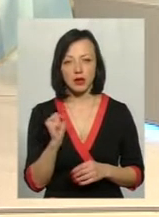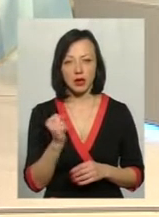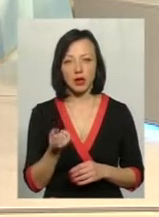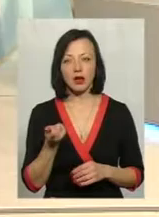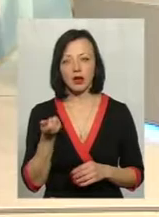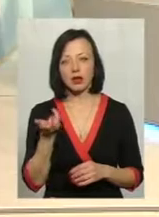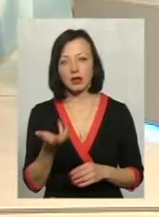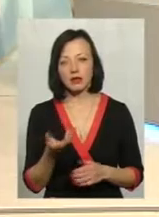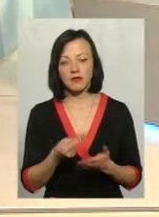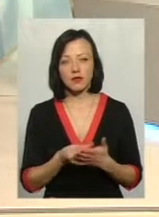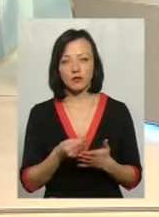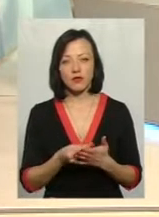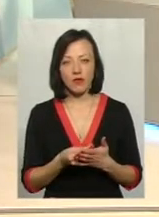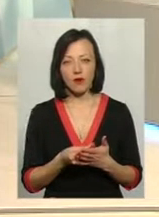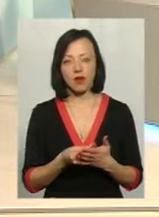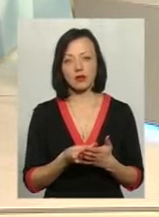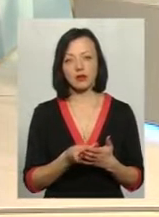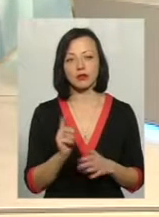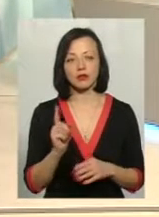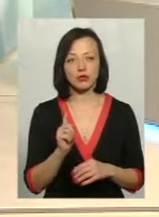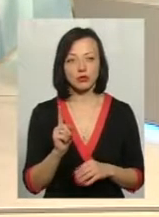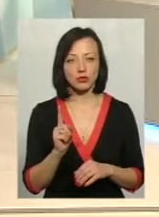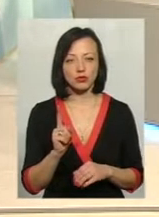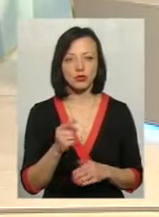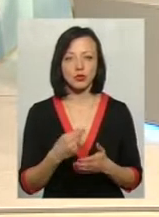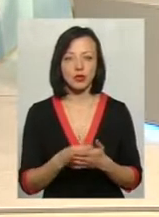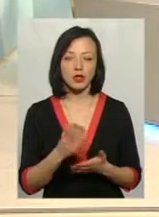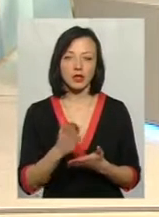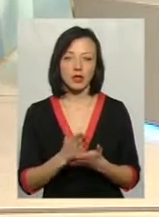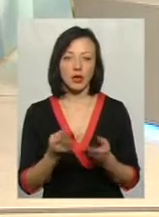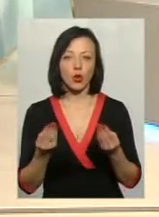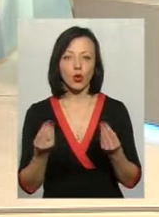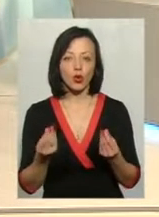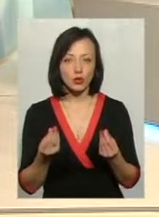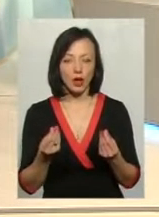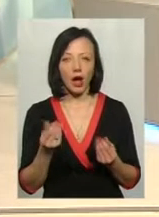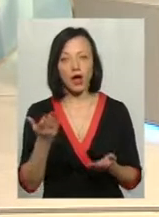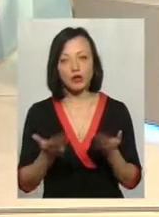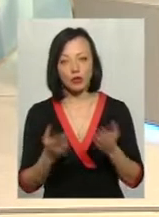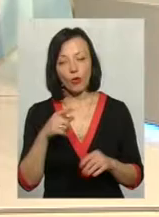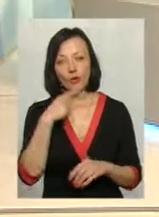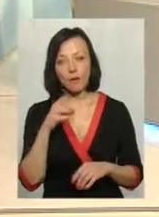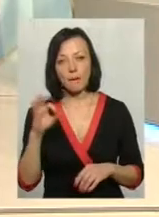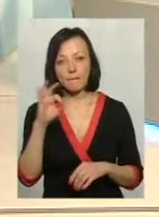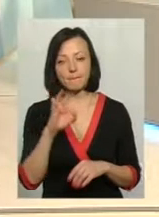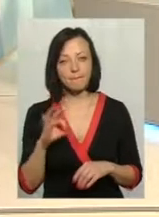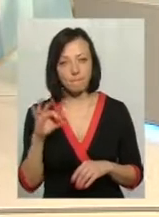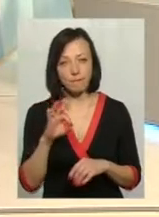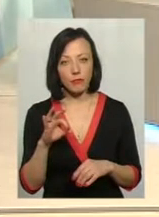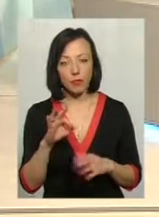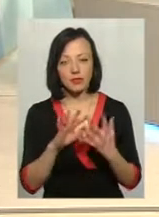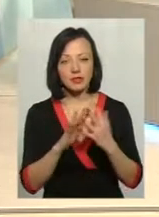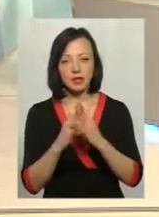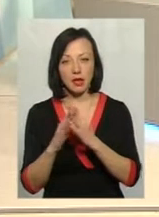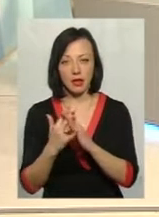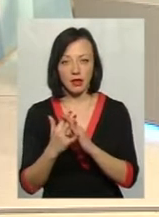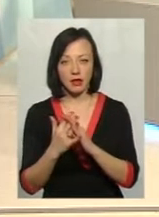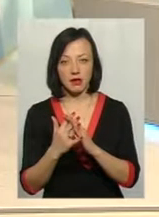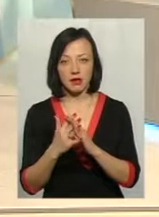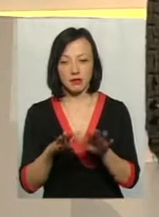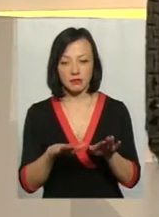кількість фінансування, з огляду на те, що в бюджеті є на це гроші. А якщо ми говоримо про села, про